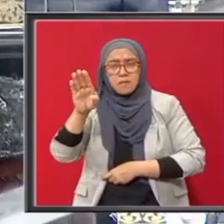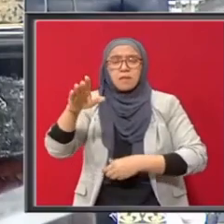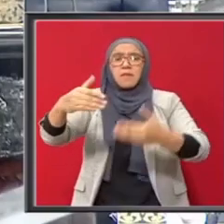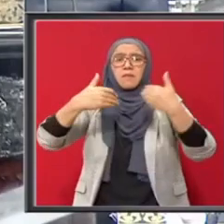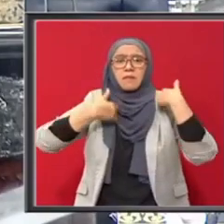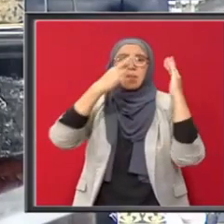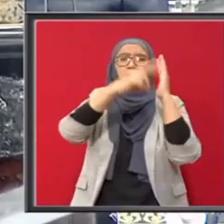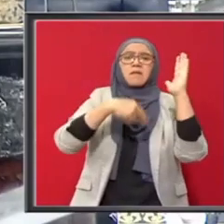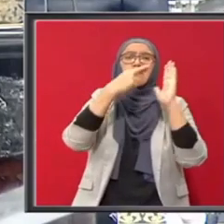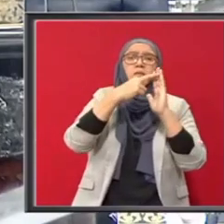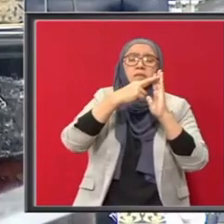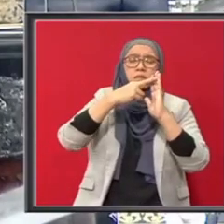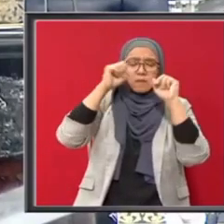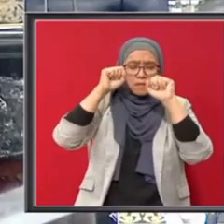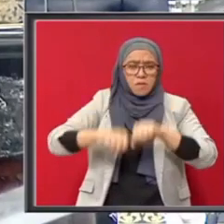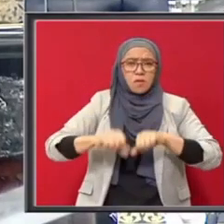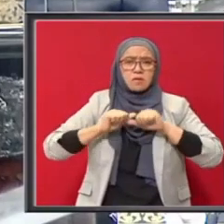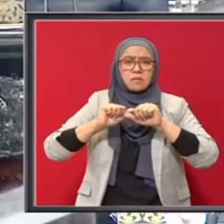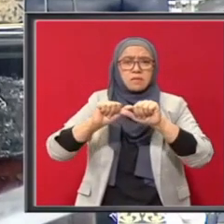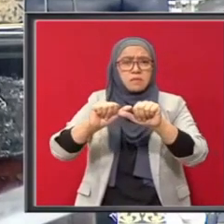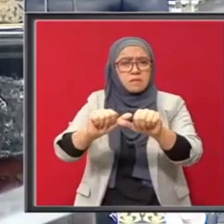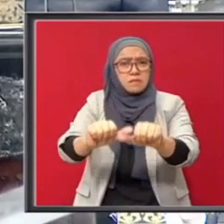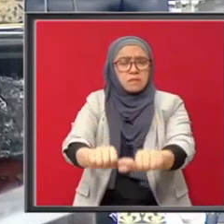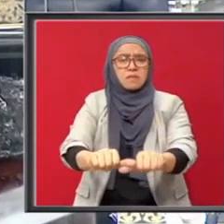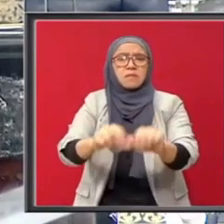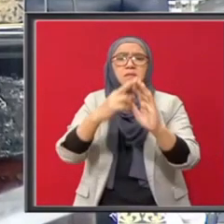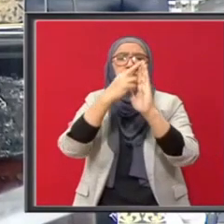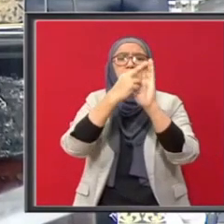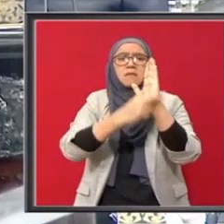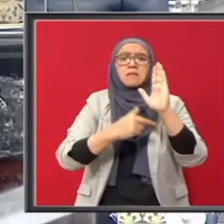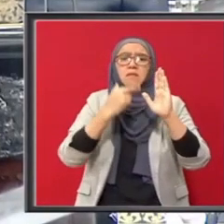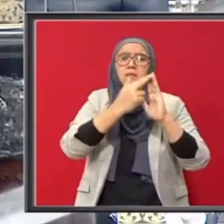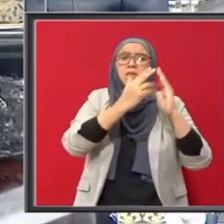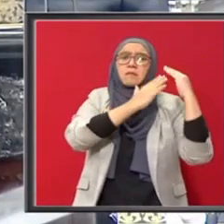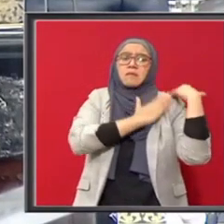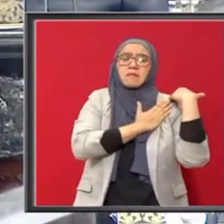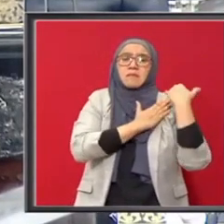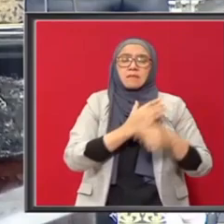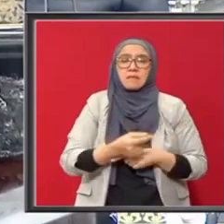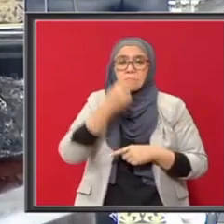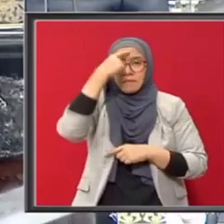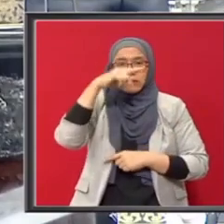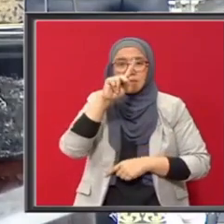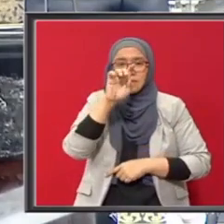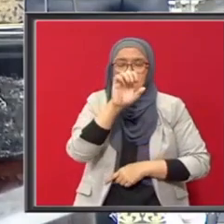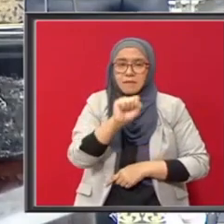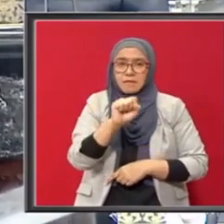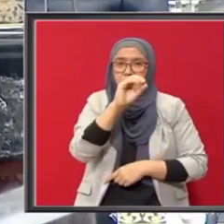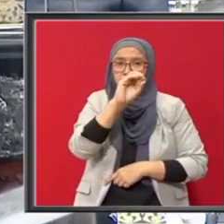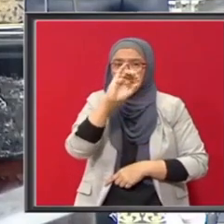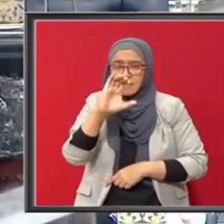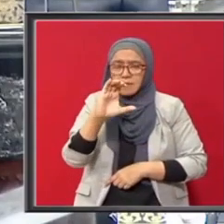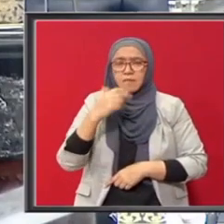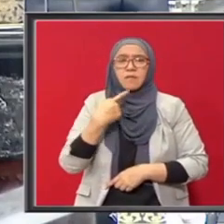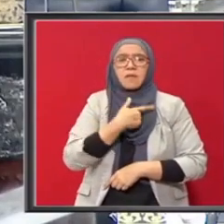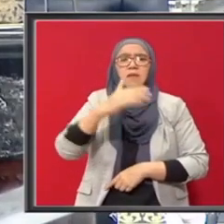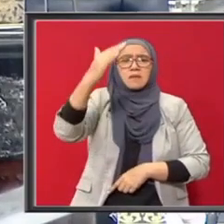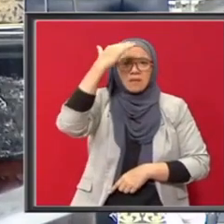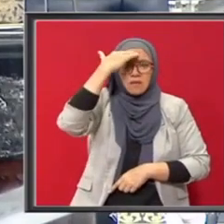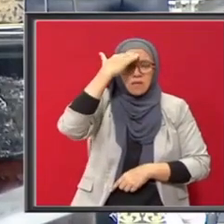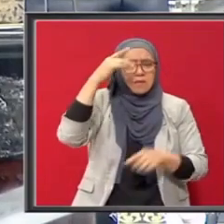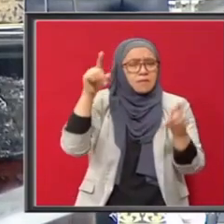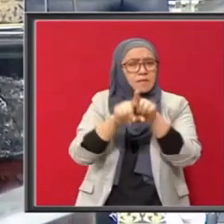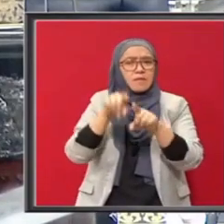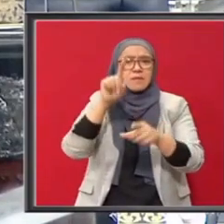dan boleh memainkan peranannya dalam cache kita ketahui walaupun apa yang disebutkan oleh informasi tadi tetapi share